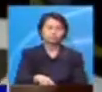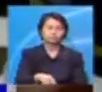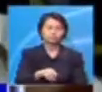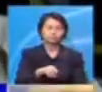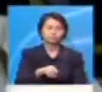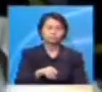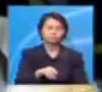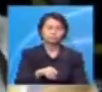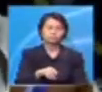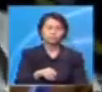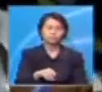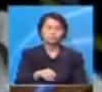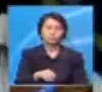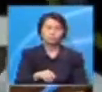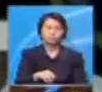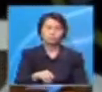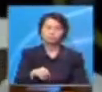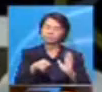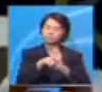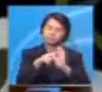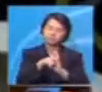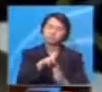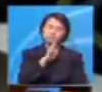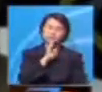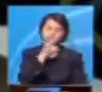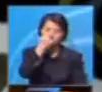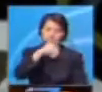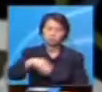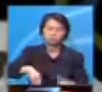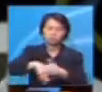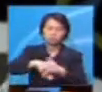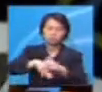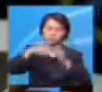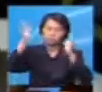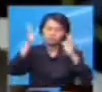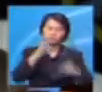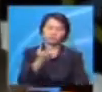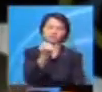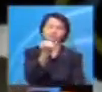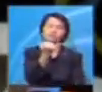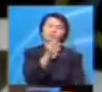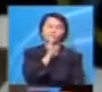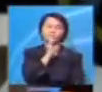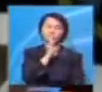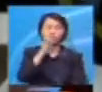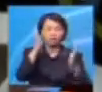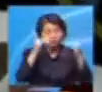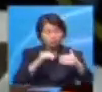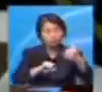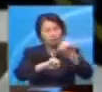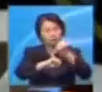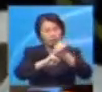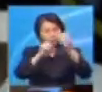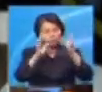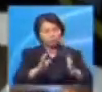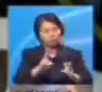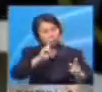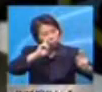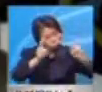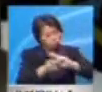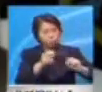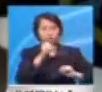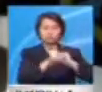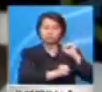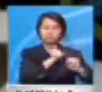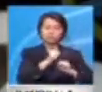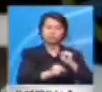satatu yang negatif untuk bola sepak Malaysia so harap penyokong-penyokong ni ubah-ubah